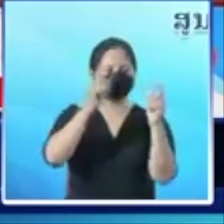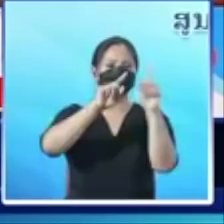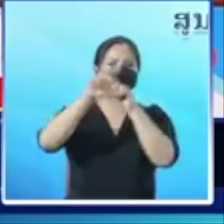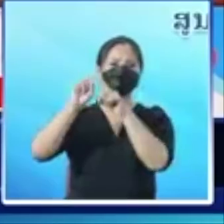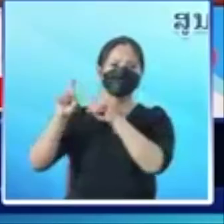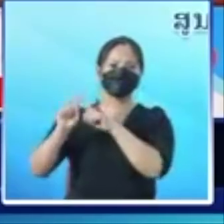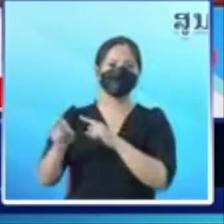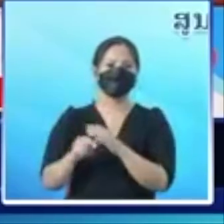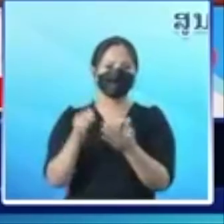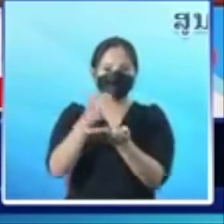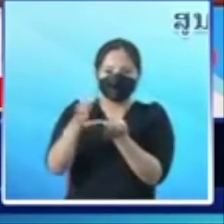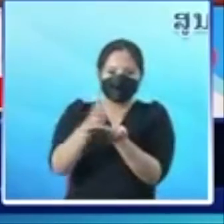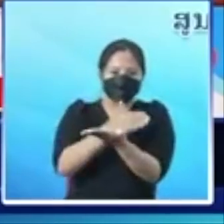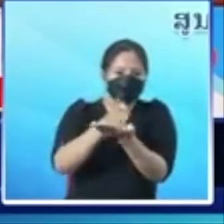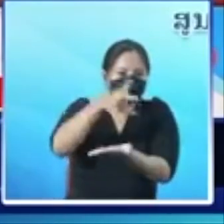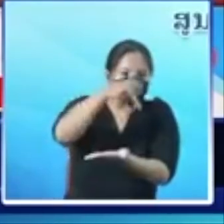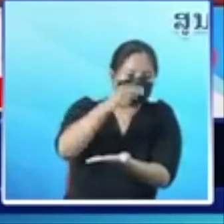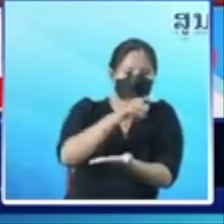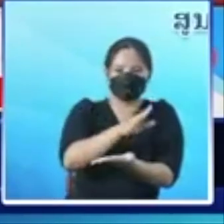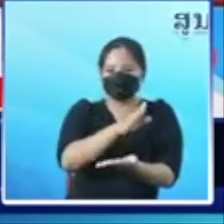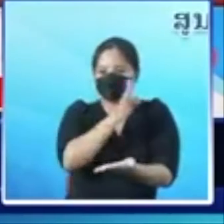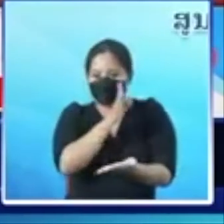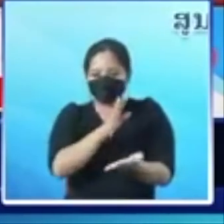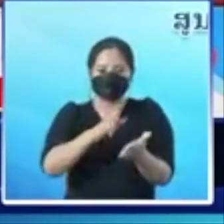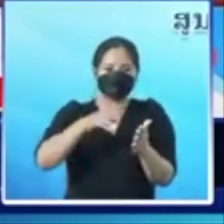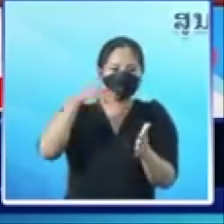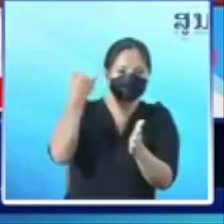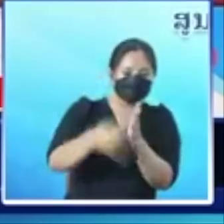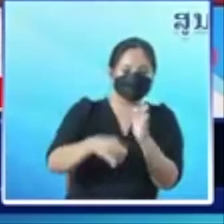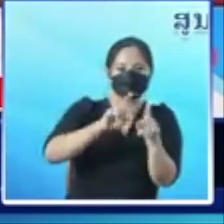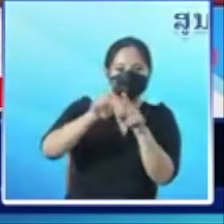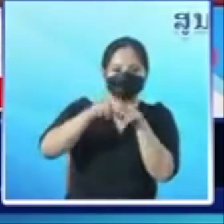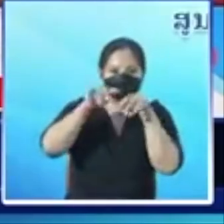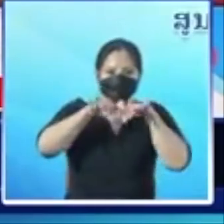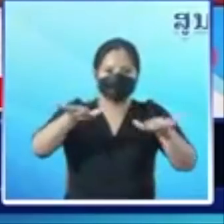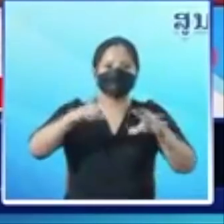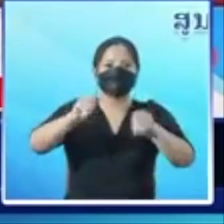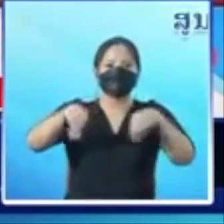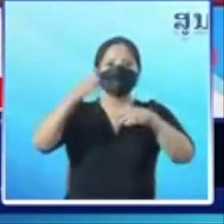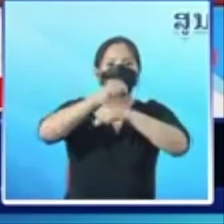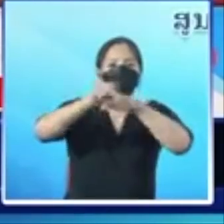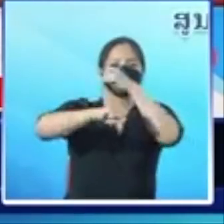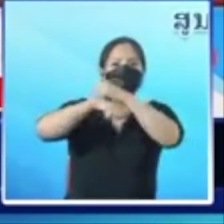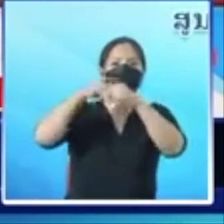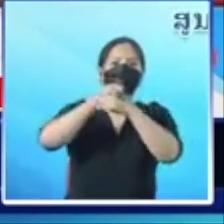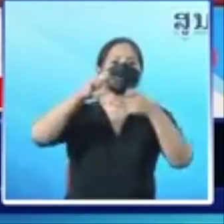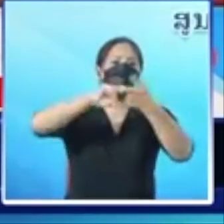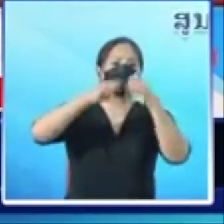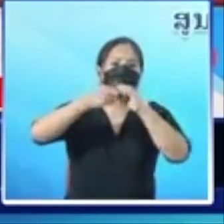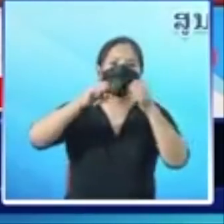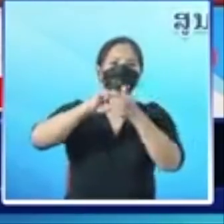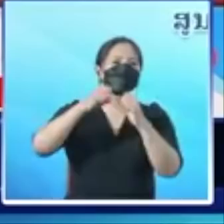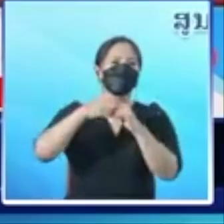นาะบ่ให้แบ่งปันข้อมูลที่บิดเบือนหรือบ่มีความจริงซึ่งอาจจะสร้างความปั่นป่วนแตกตื่นและความบ่สงบในสังค